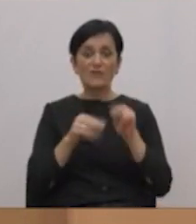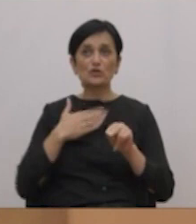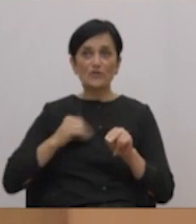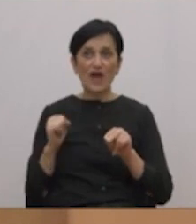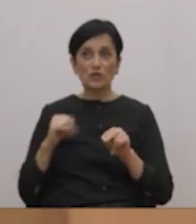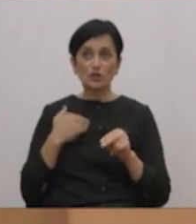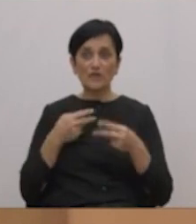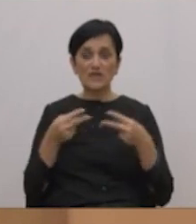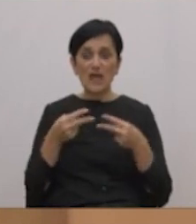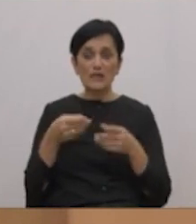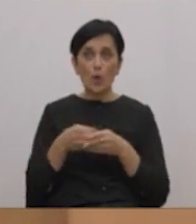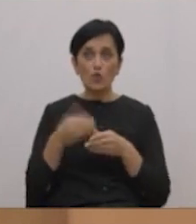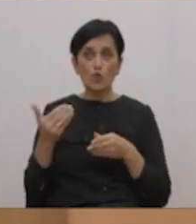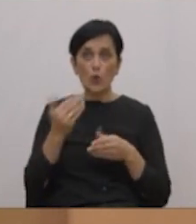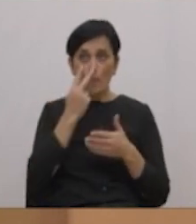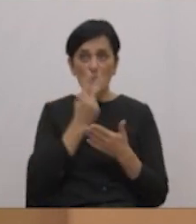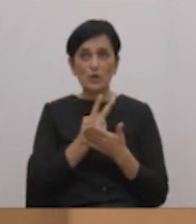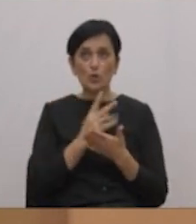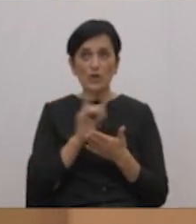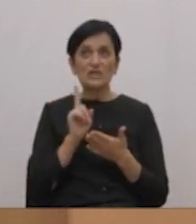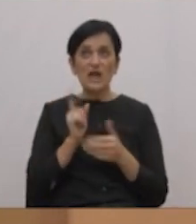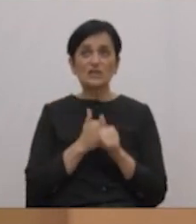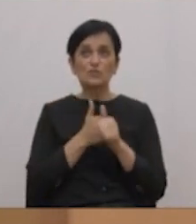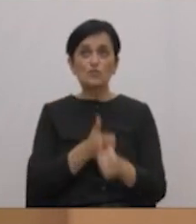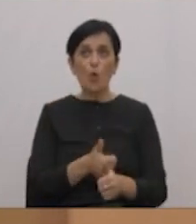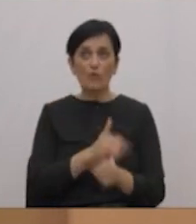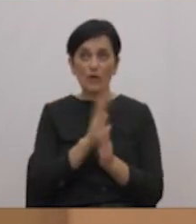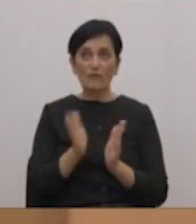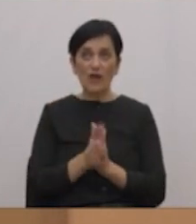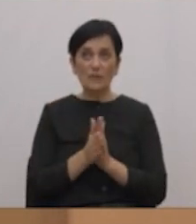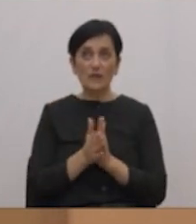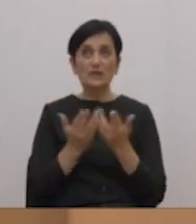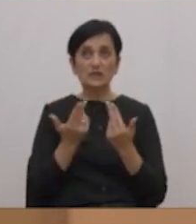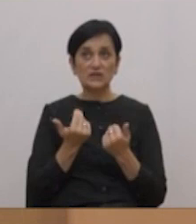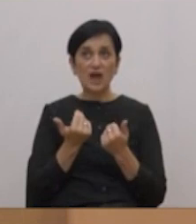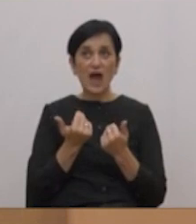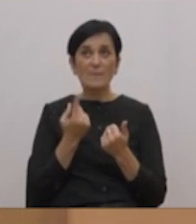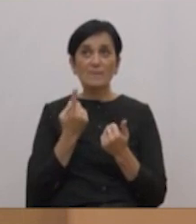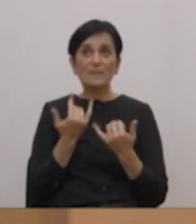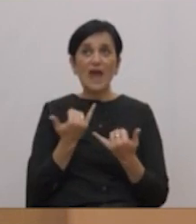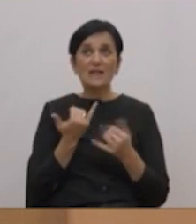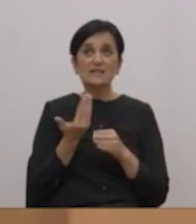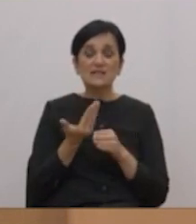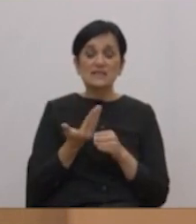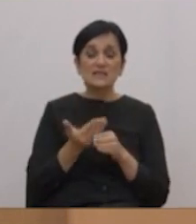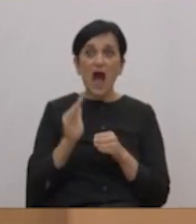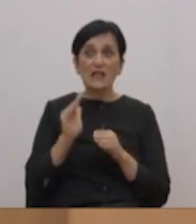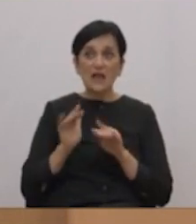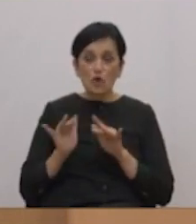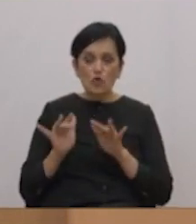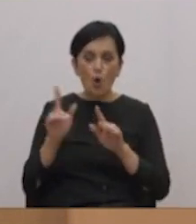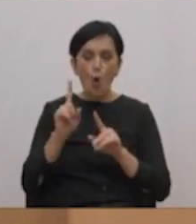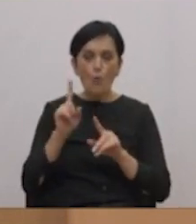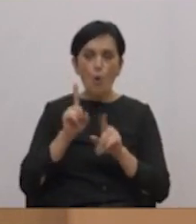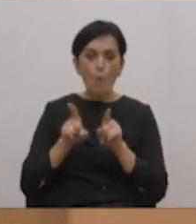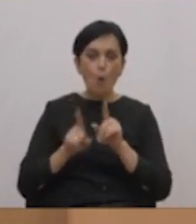თანაგუნდელების მხრიდან მიუხედავად იმისა, რას მოყვა ეს ყველაფერი და ogonde khamaze tsalke kampanias nu agebs